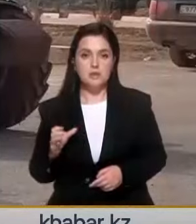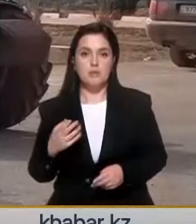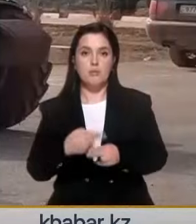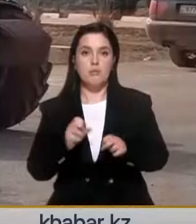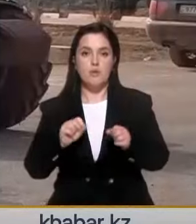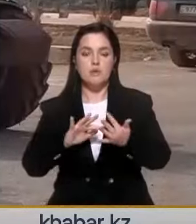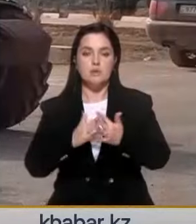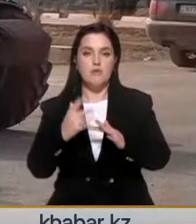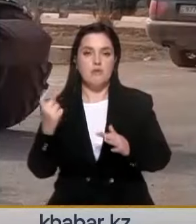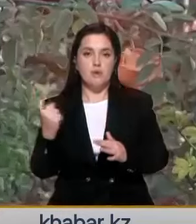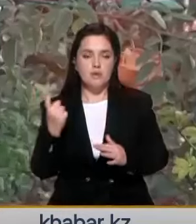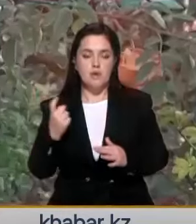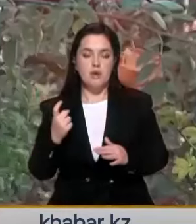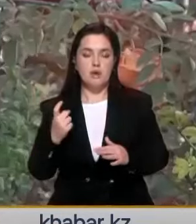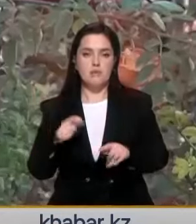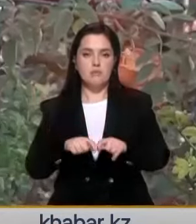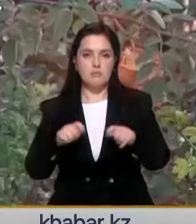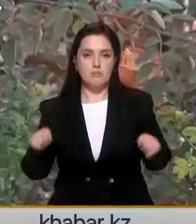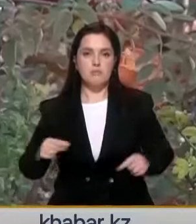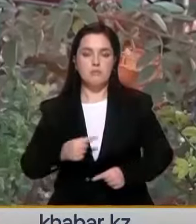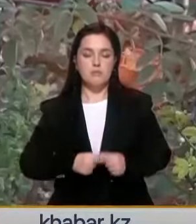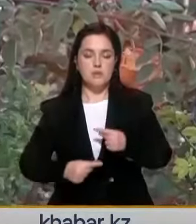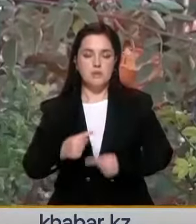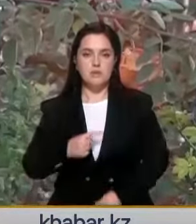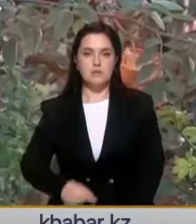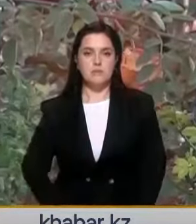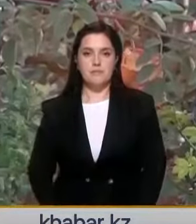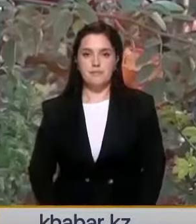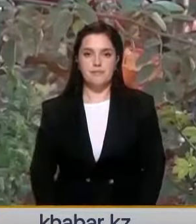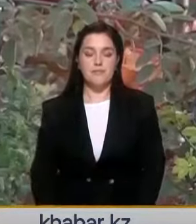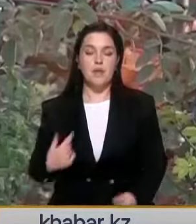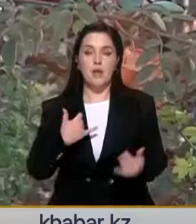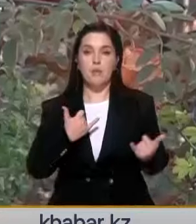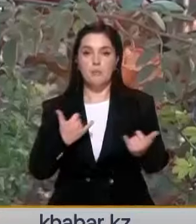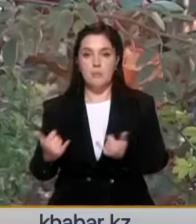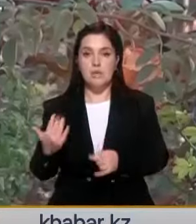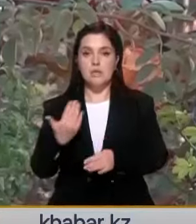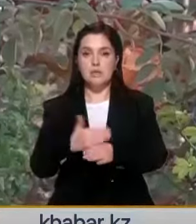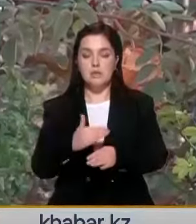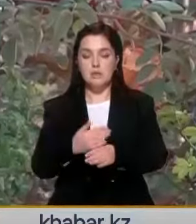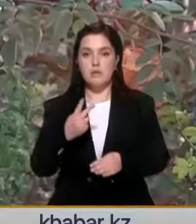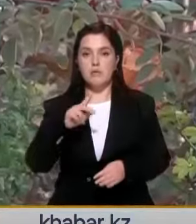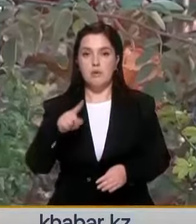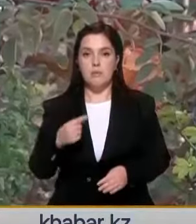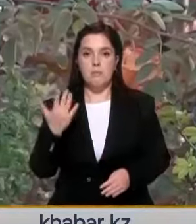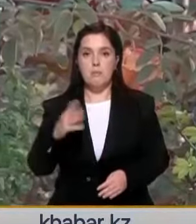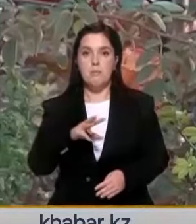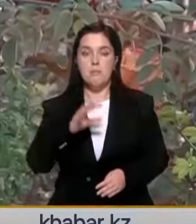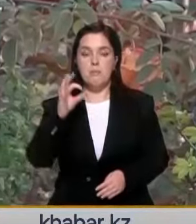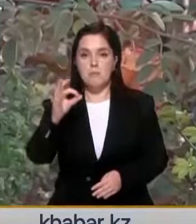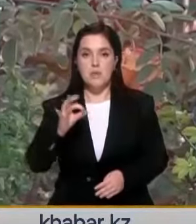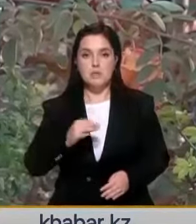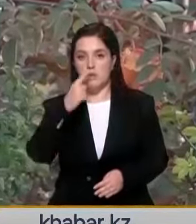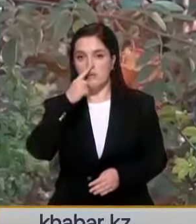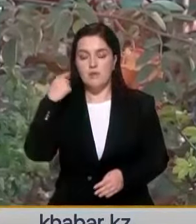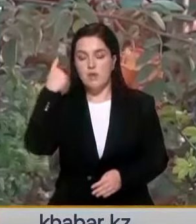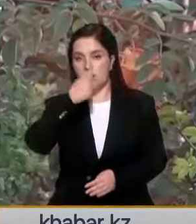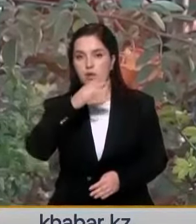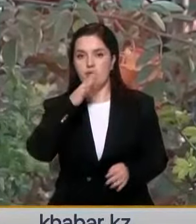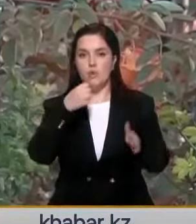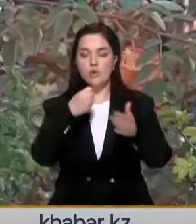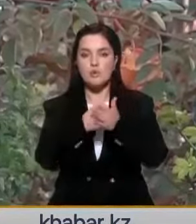сфере сельского хозяйства мы предоставляем кредиты под 25 годовых сроком до 6